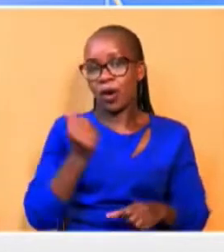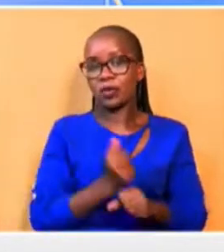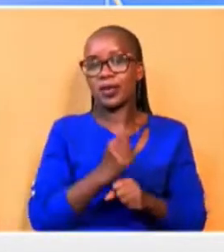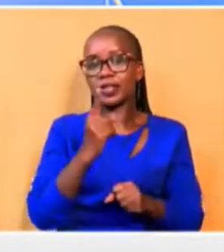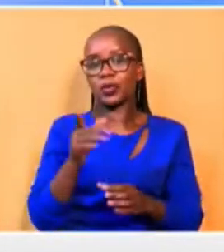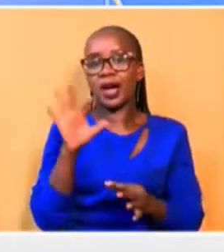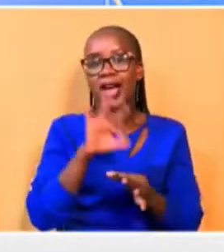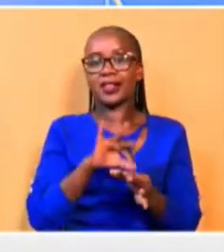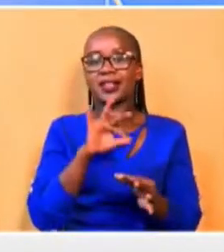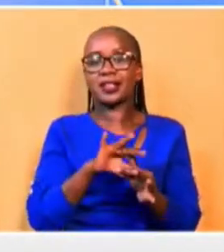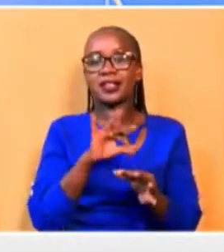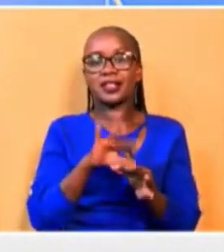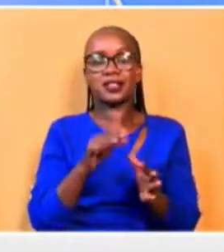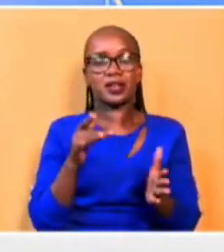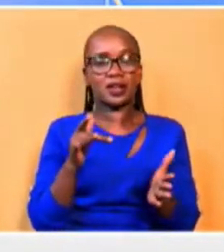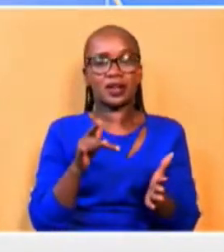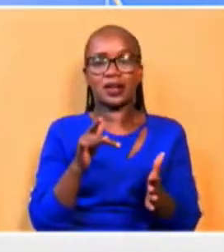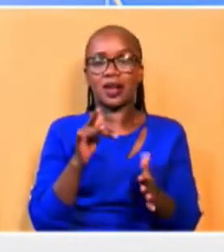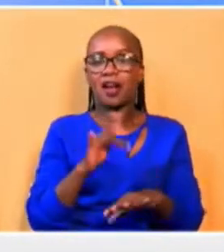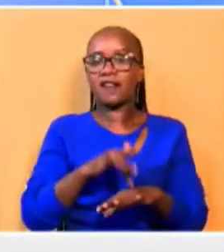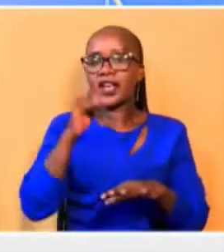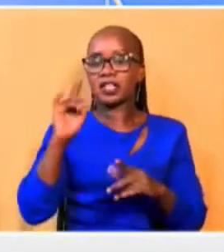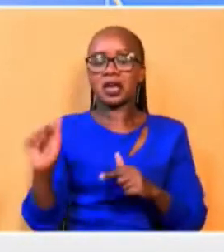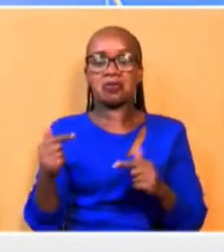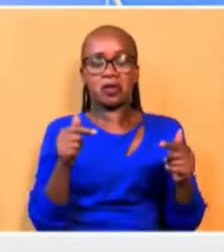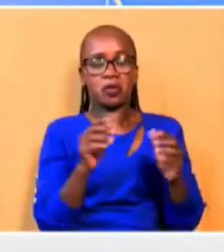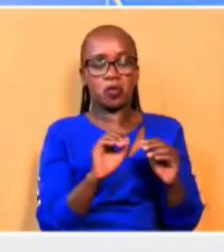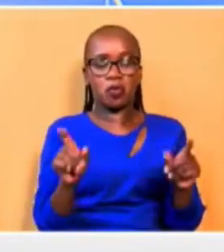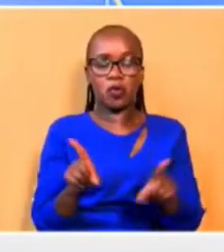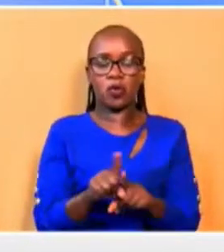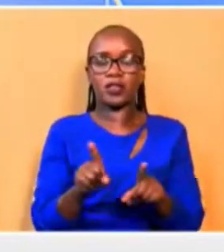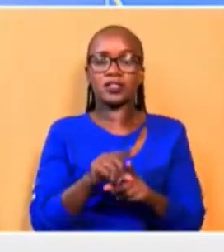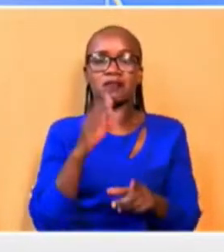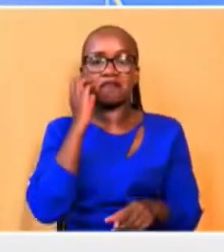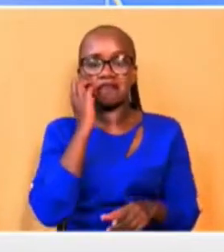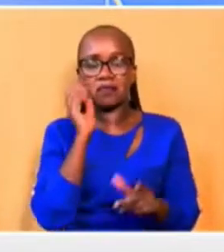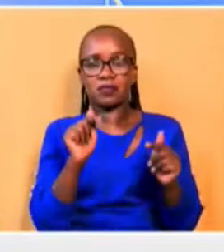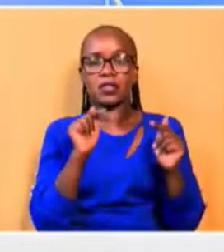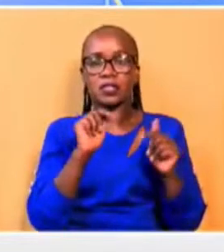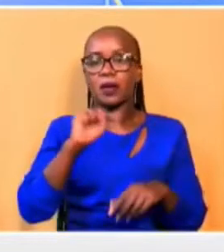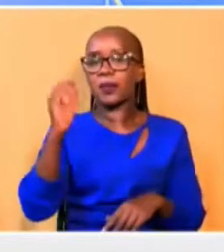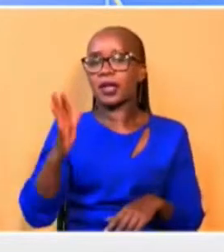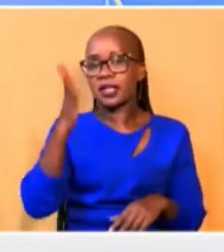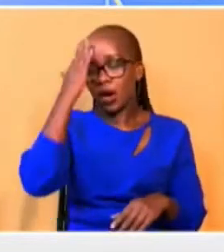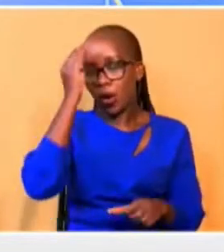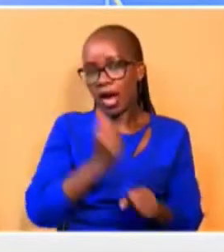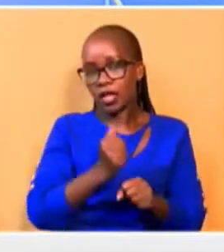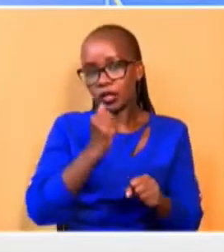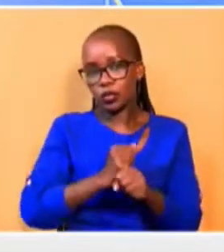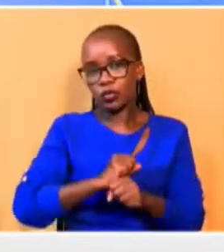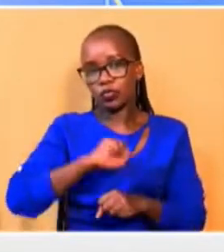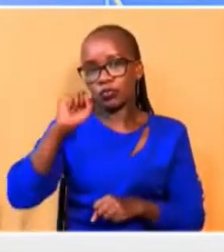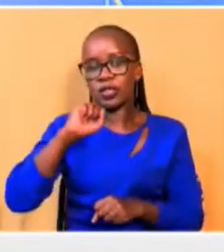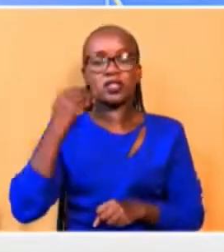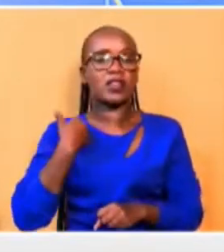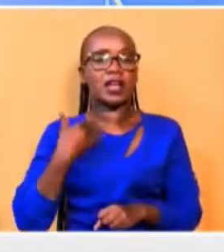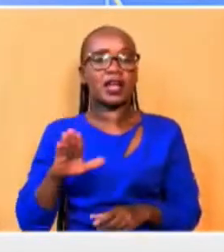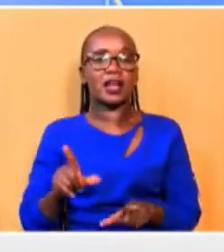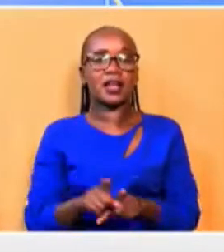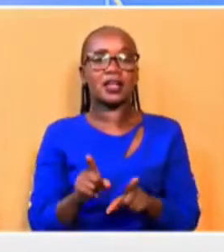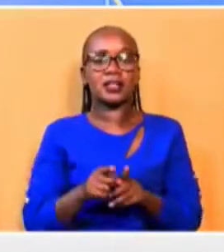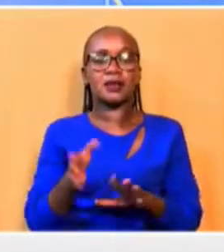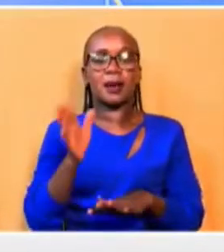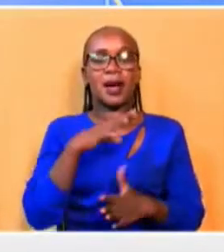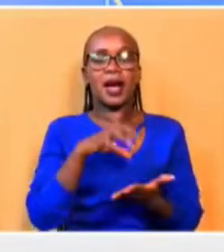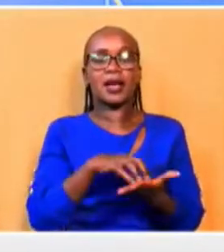kuhakikisha uchaguzi huo haujakumbwa na vurugu zozote. Aidha, Matiang'i amewalaumu wanasiasa kwa kufanya siasa za uchuki,